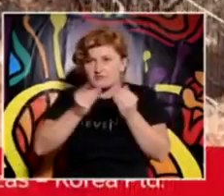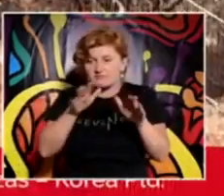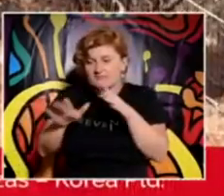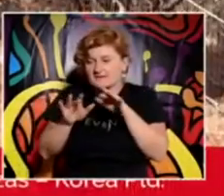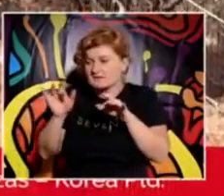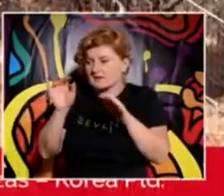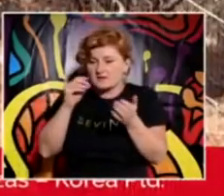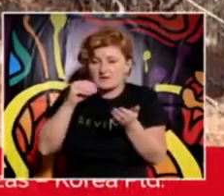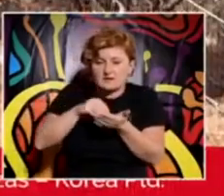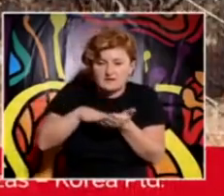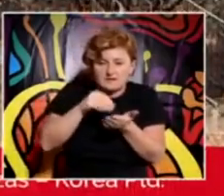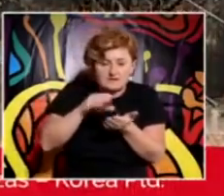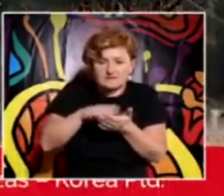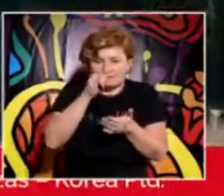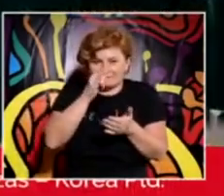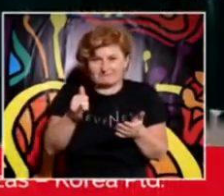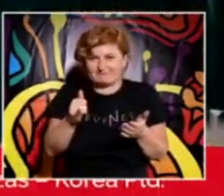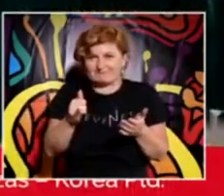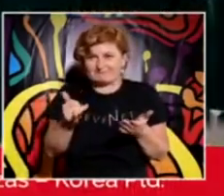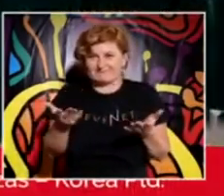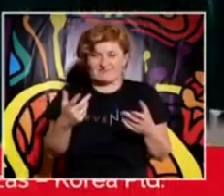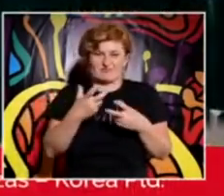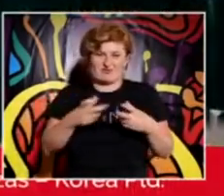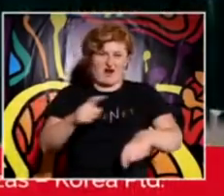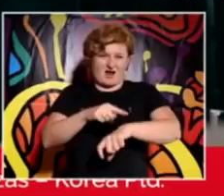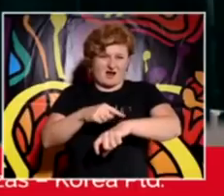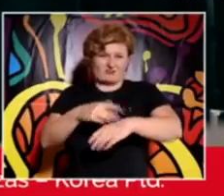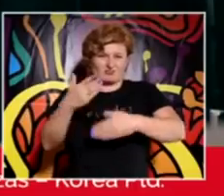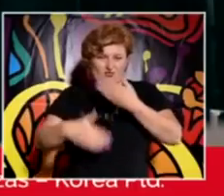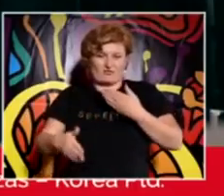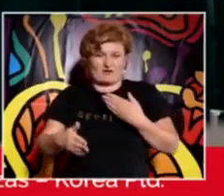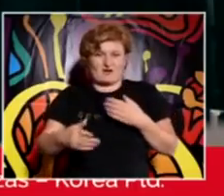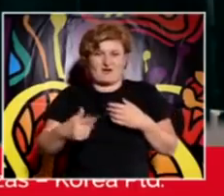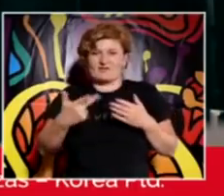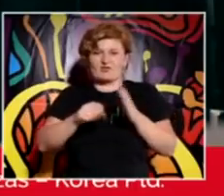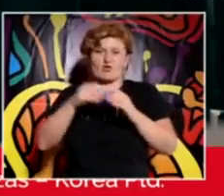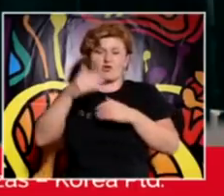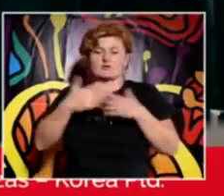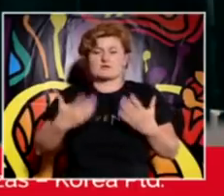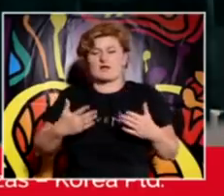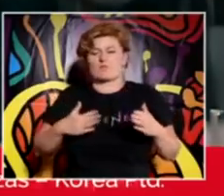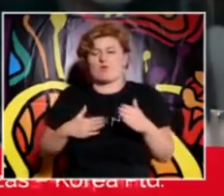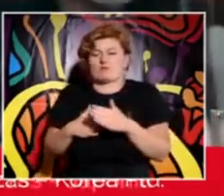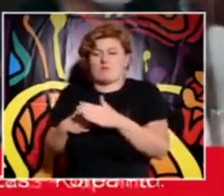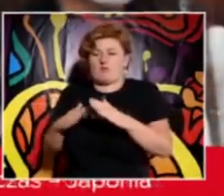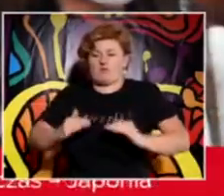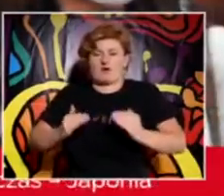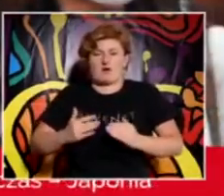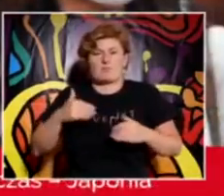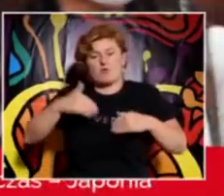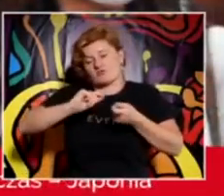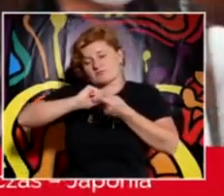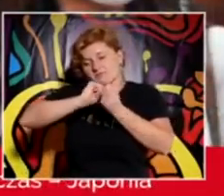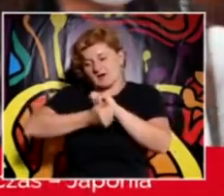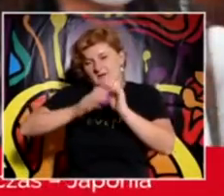po prostu człowiek straciłby masę czasu, a też my nie do końca chcemy się ograniczać, bo być może zmienimy miasto docelowe,